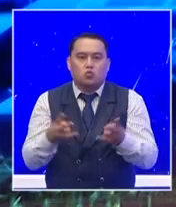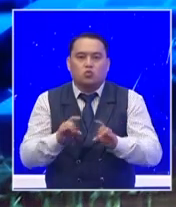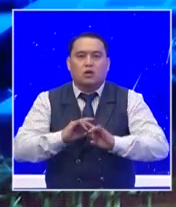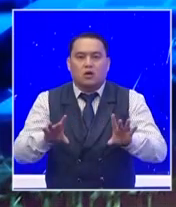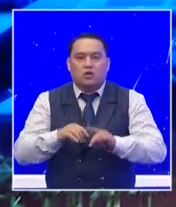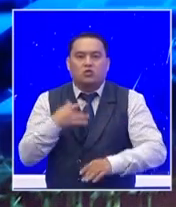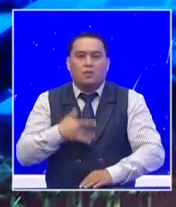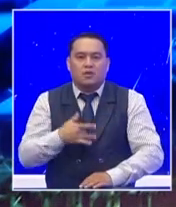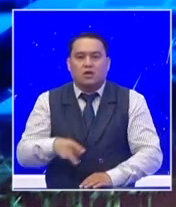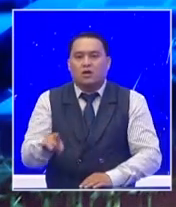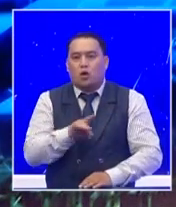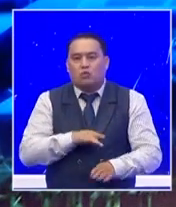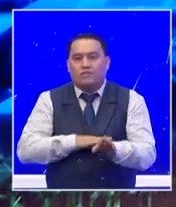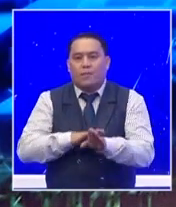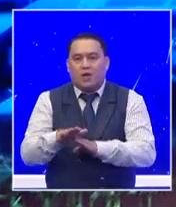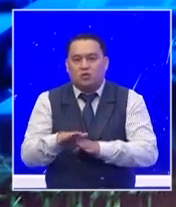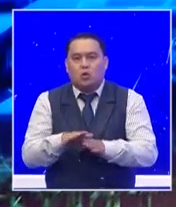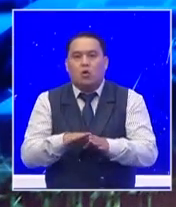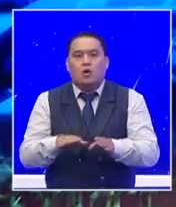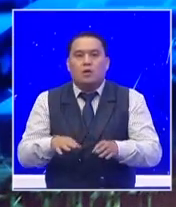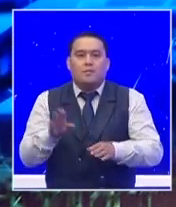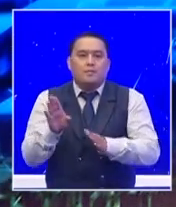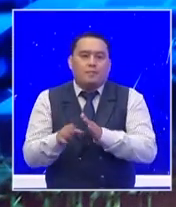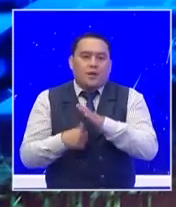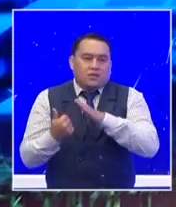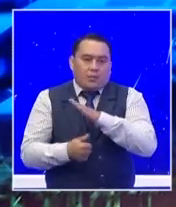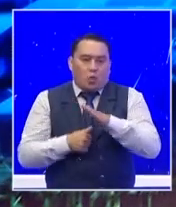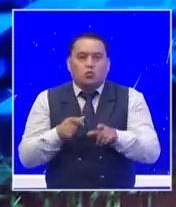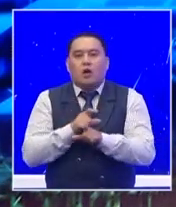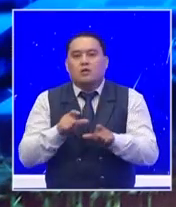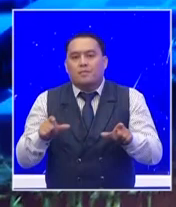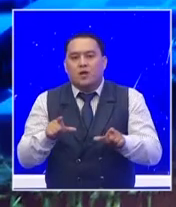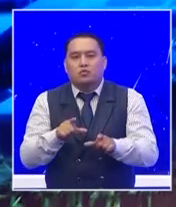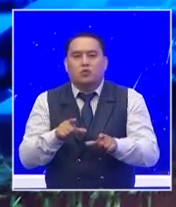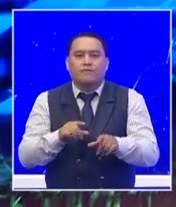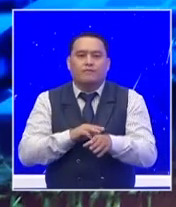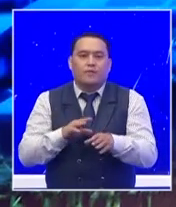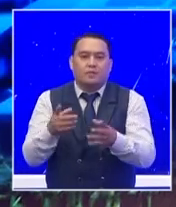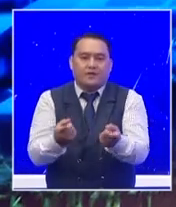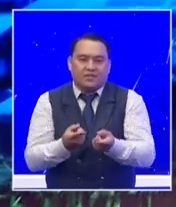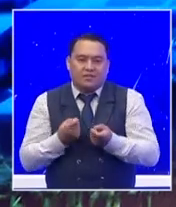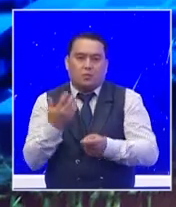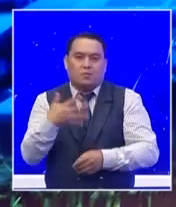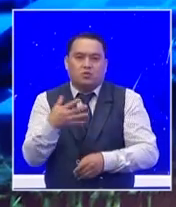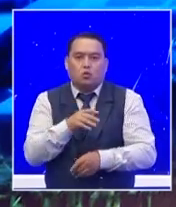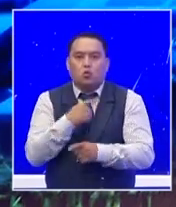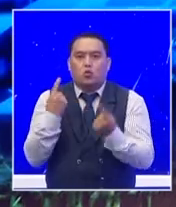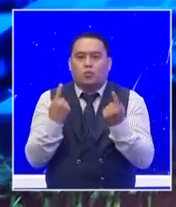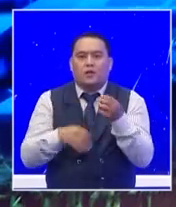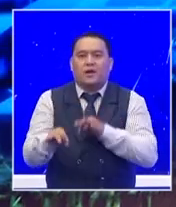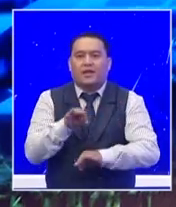что в Жамбылском районе она реализуется полноценно. Безработные местные жители привлечены к реализации более 50 крупных